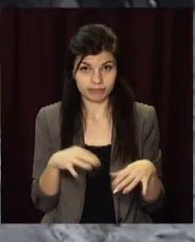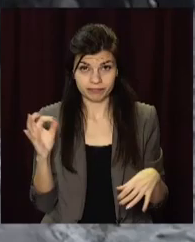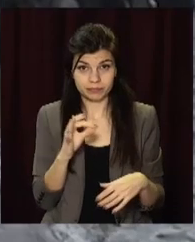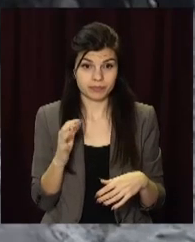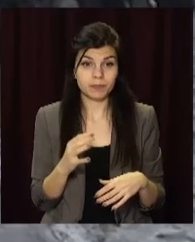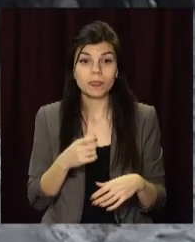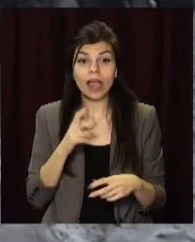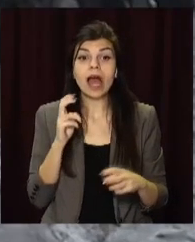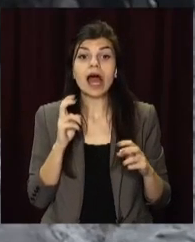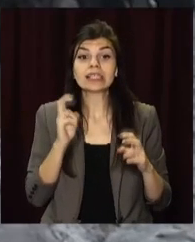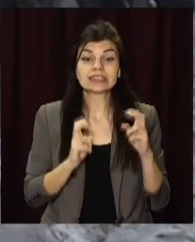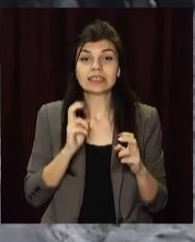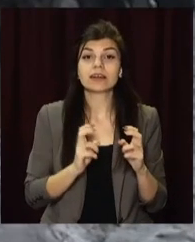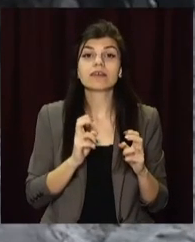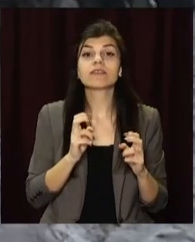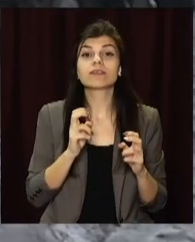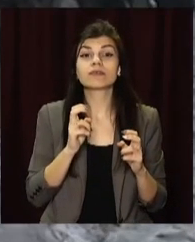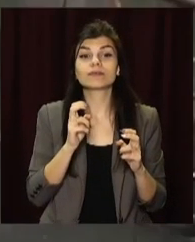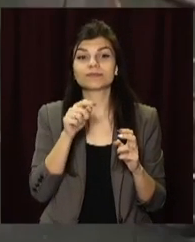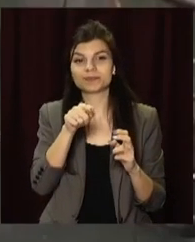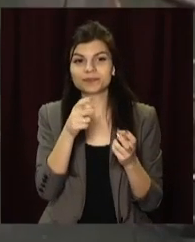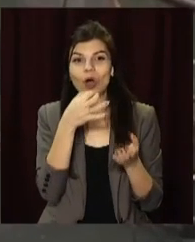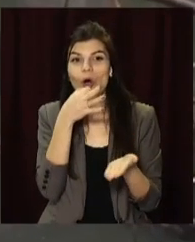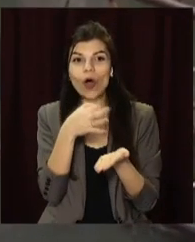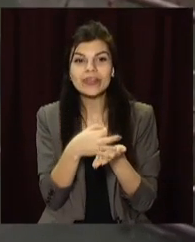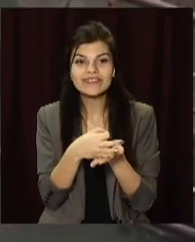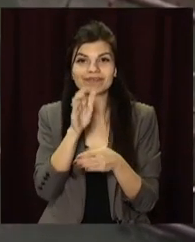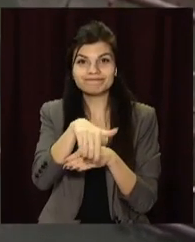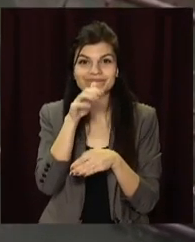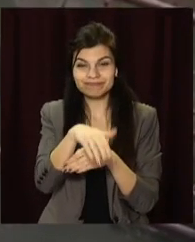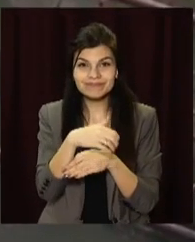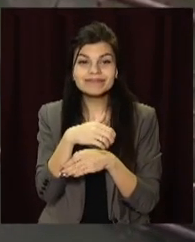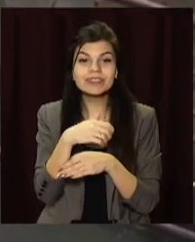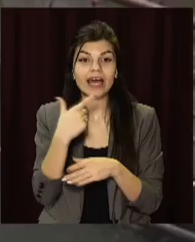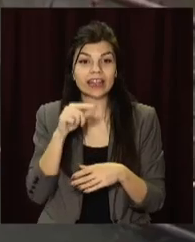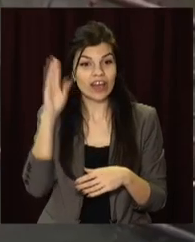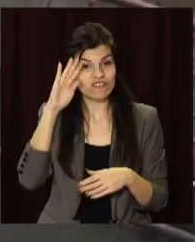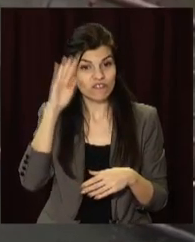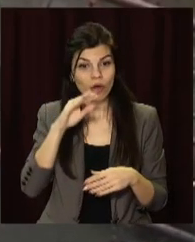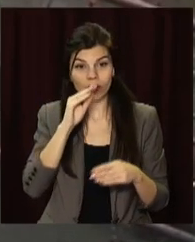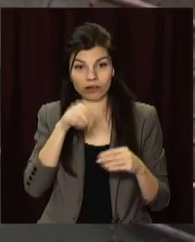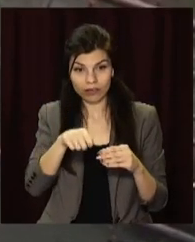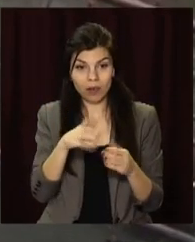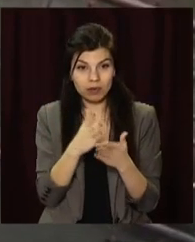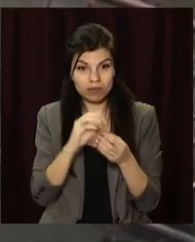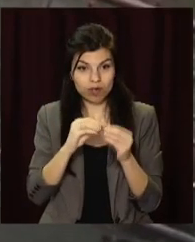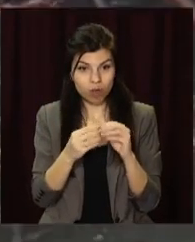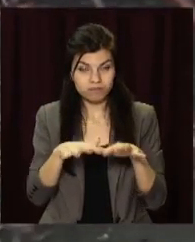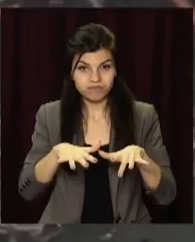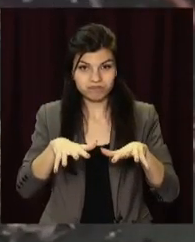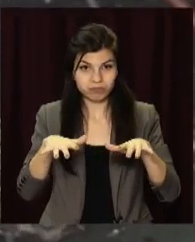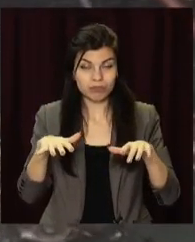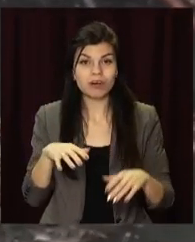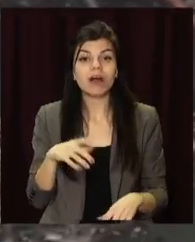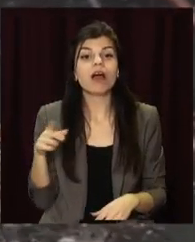районі заводу «Комінтерн» працівники КП «Гідроспоруди» взялися розчищати те місце річки, де водойма прихована колектором.